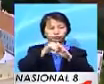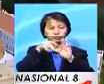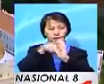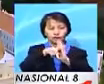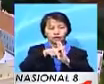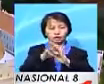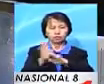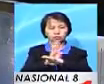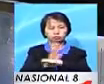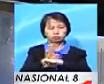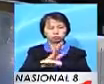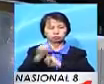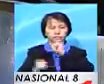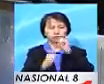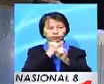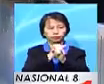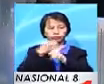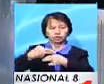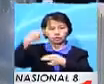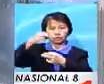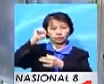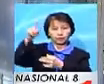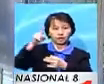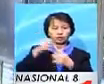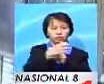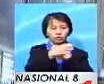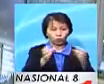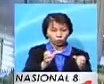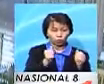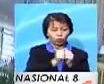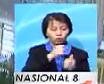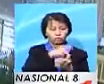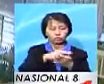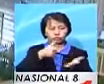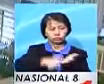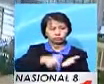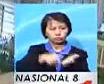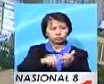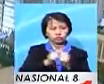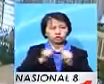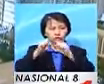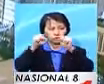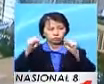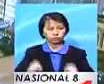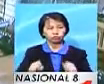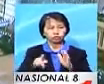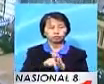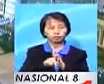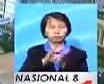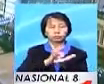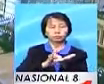dan dagangan antarabangsa, hotel mewah, kondominium, pusat membeli belah serta pusat perubatan.